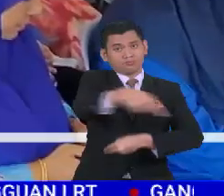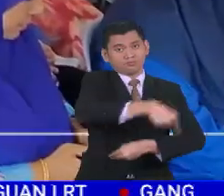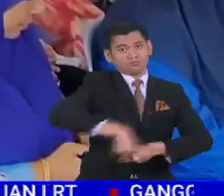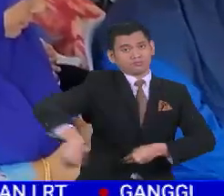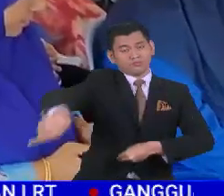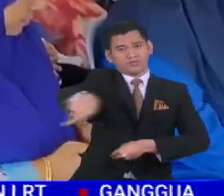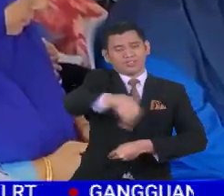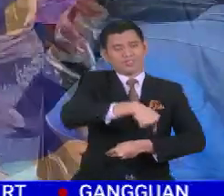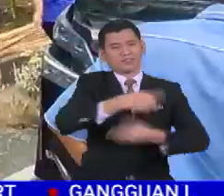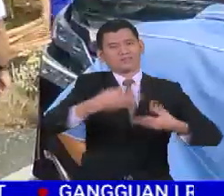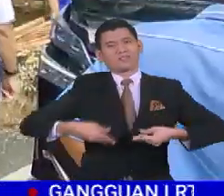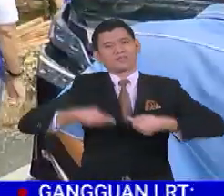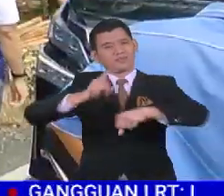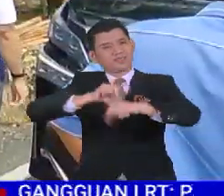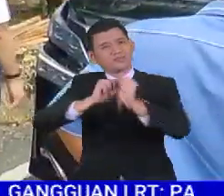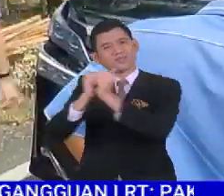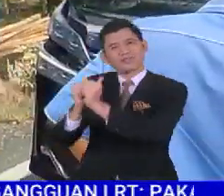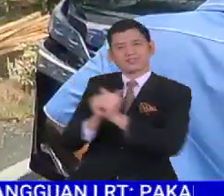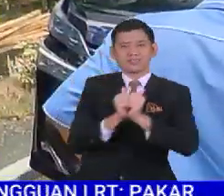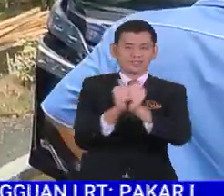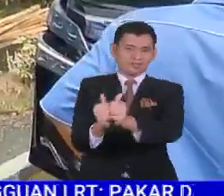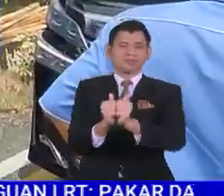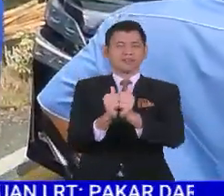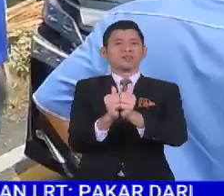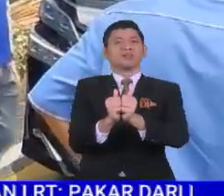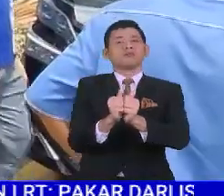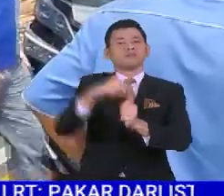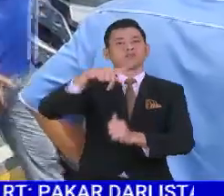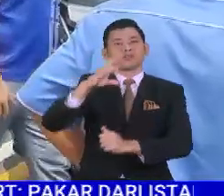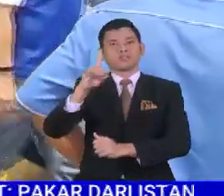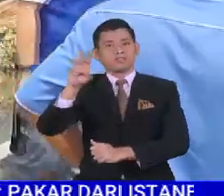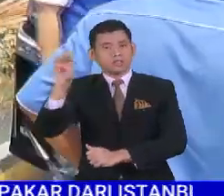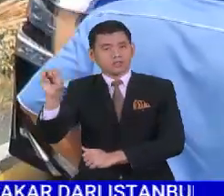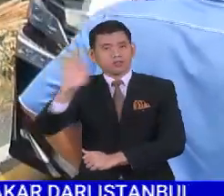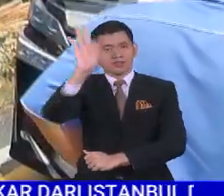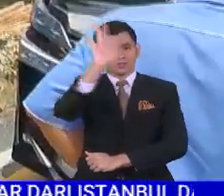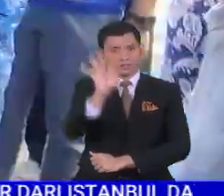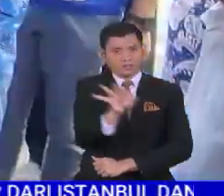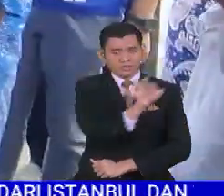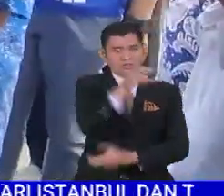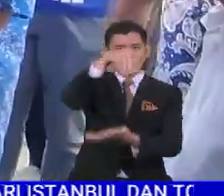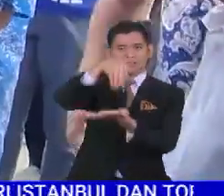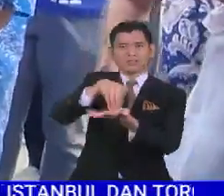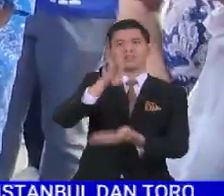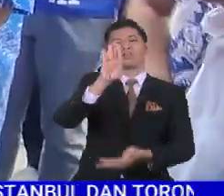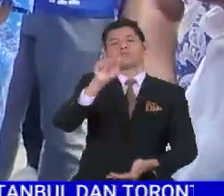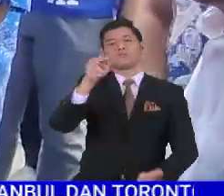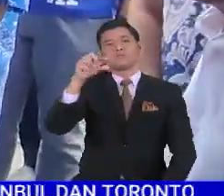selepas meluangkan masa beramah mesra bersama jentera PDM Felda Lurah Belud di Bentong.